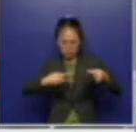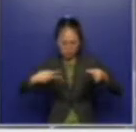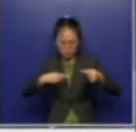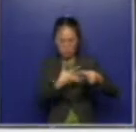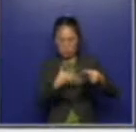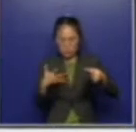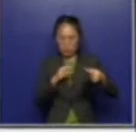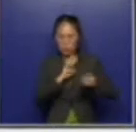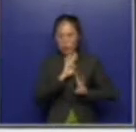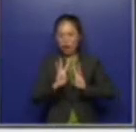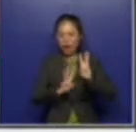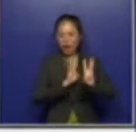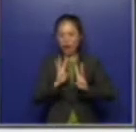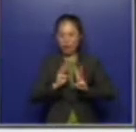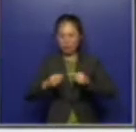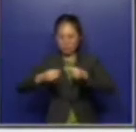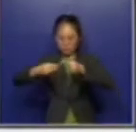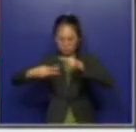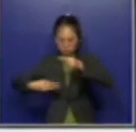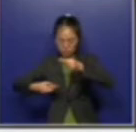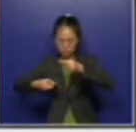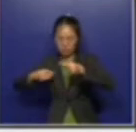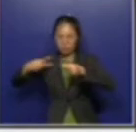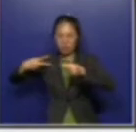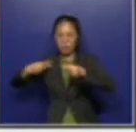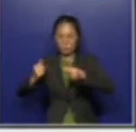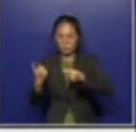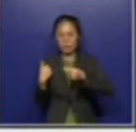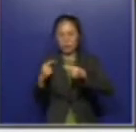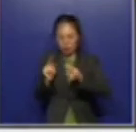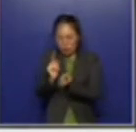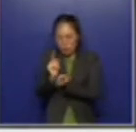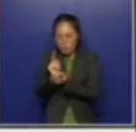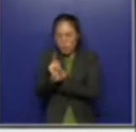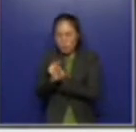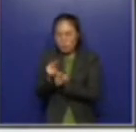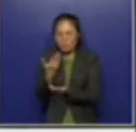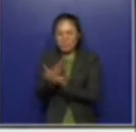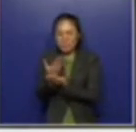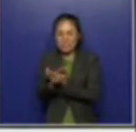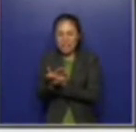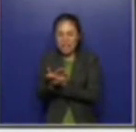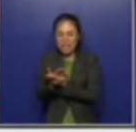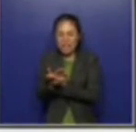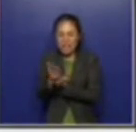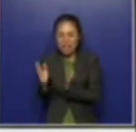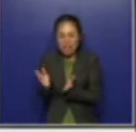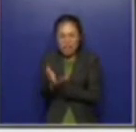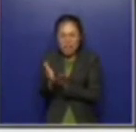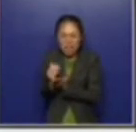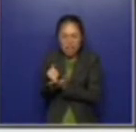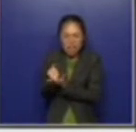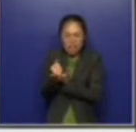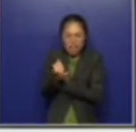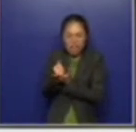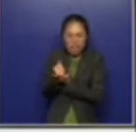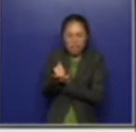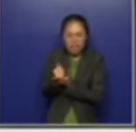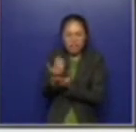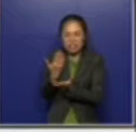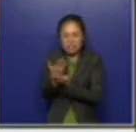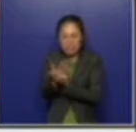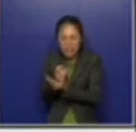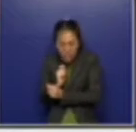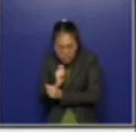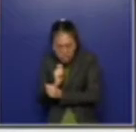ทัดที่2ท่านประธานที่เคารพครับค่าใช้จ่ายจากการดำเนินงานคือค่าทดแทนชดใช้หรือค่าตอบแ